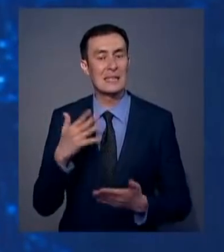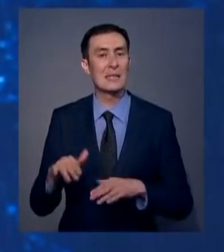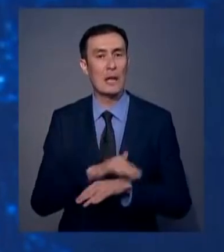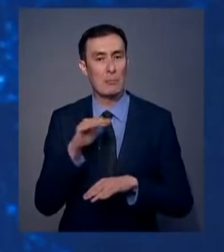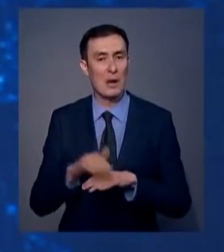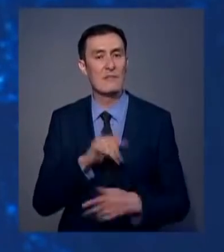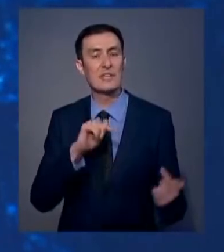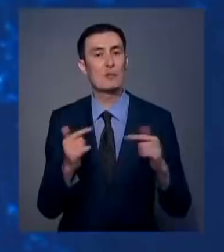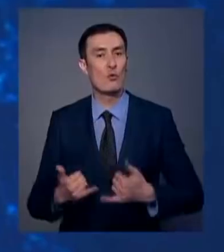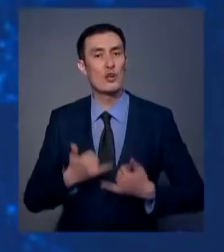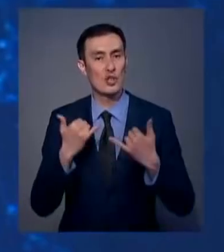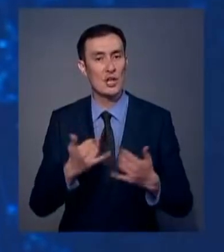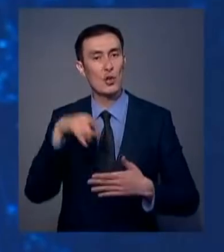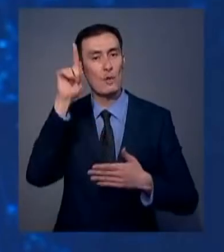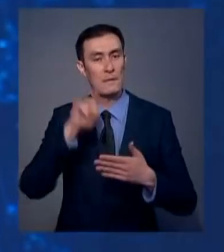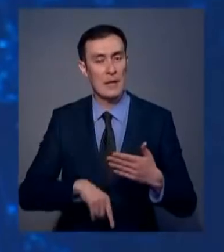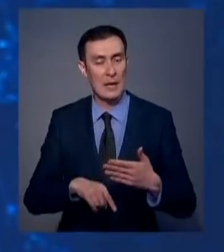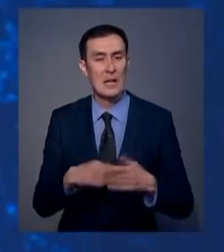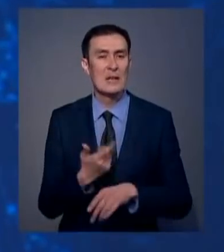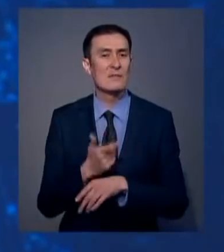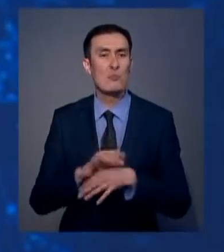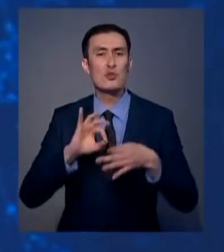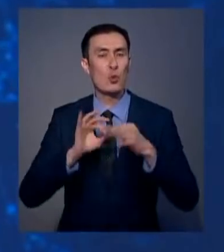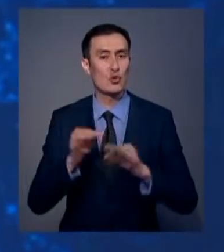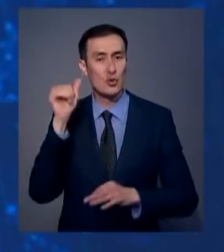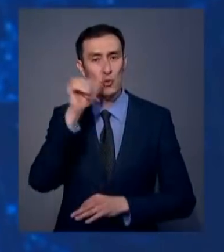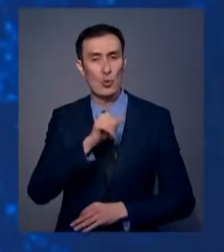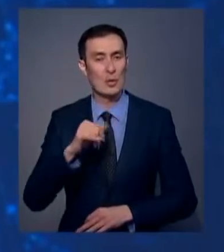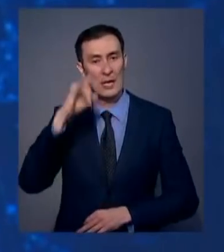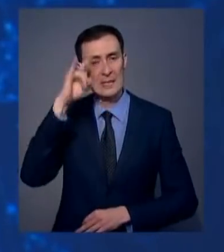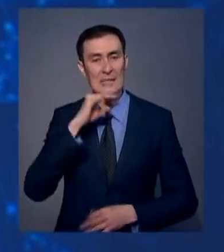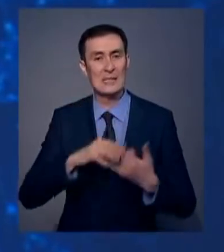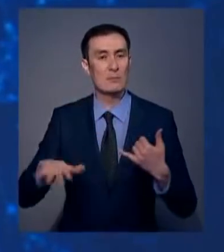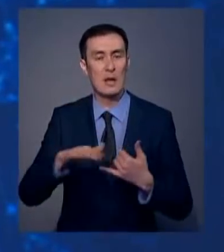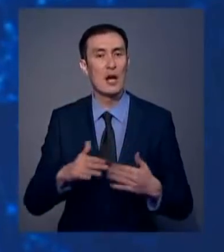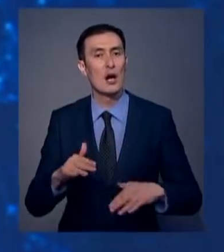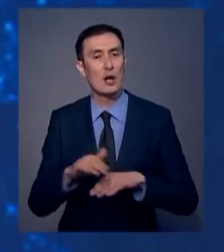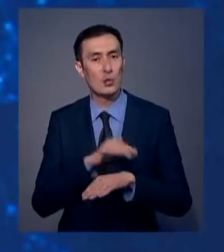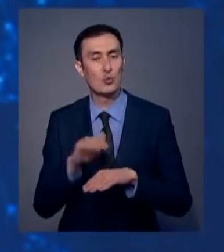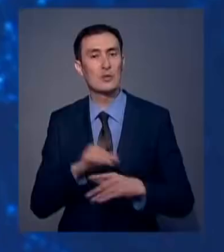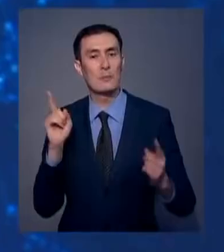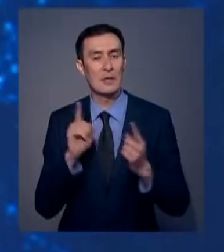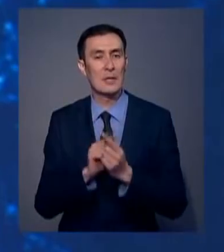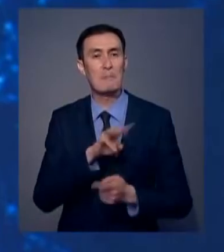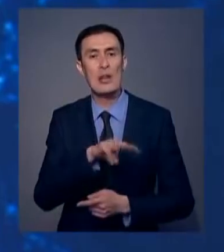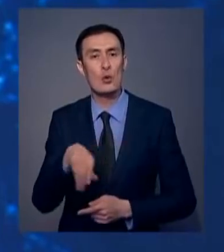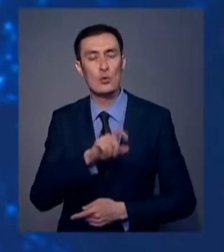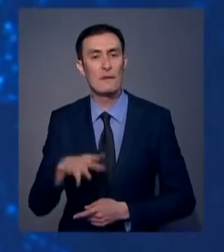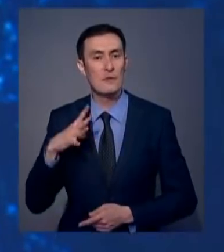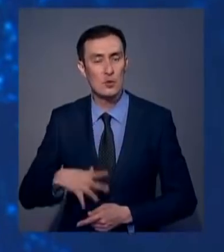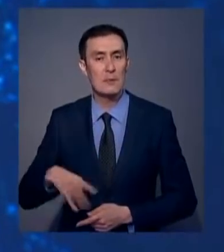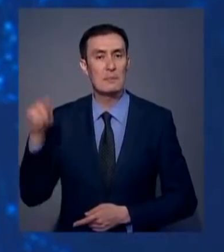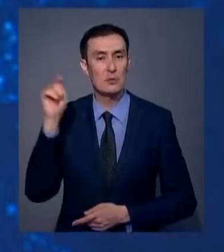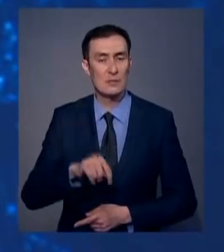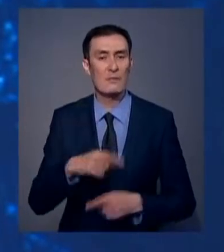добра, взаимоуважения и доверия. В самые сложные годы казахская земля радушно приняла миллионы людей, вынужденных переселиться